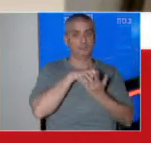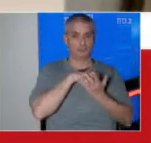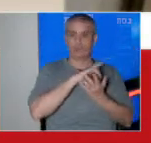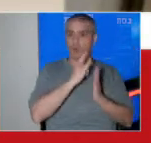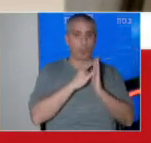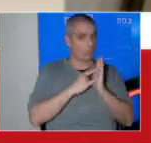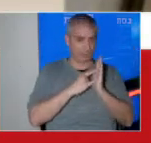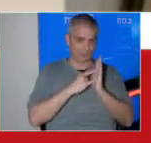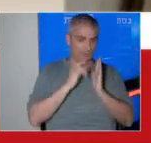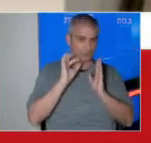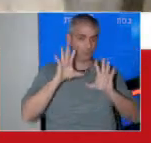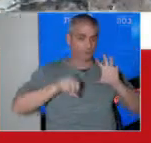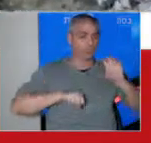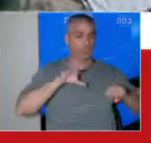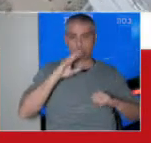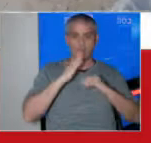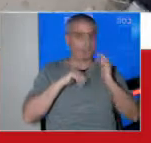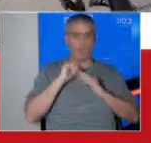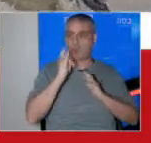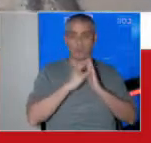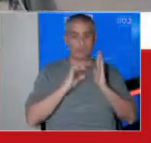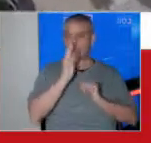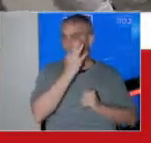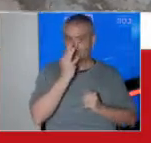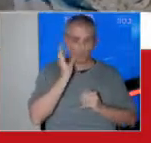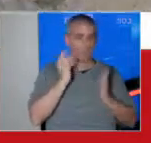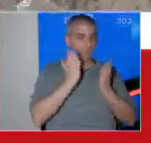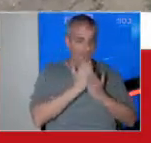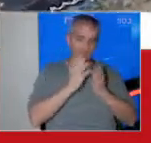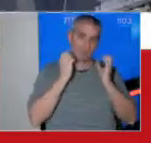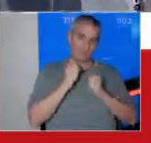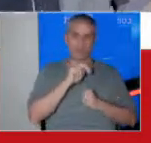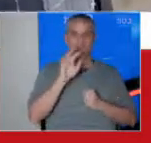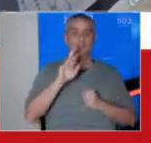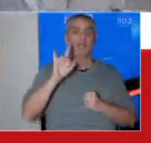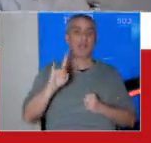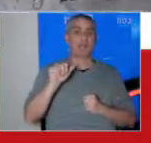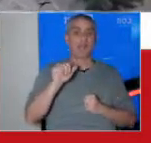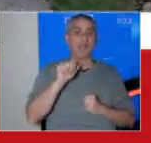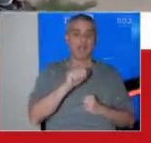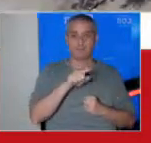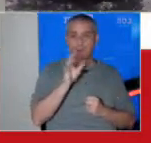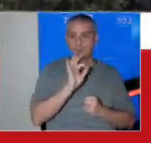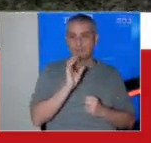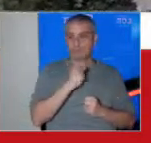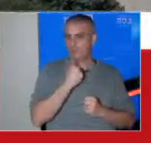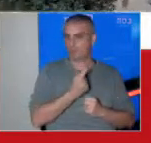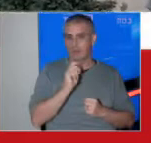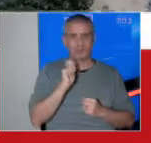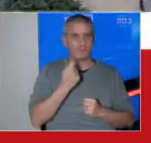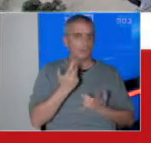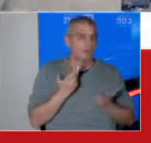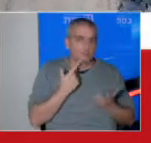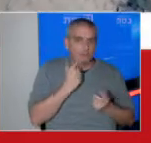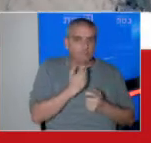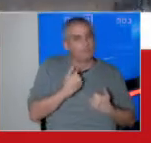הלא חוקית, ההשתלטות, הבנייה הלא חוקית של הבדואים, גם בנגב ובטח בנושא של חאן אל-אחמר. ויחד עם זאת צריך להגיד, קודם כל הטענה הזאת